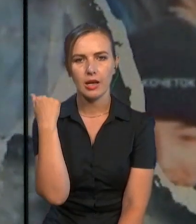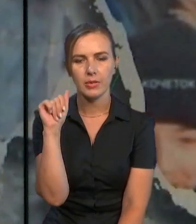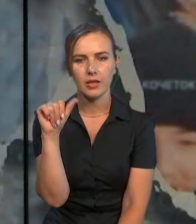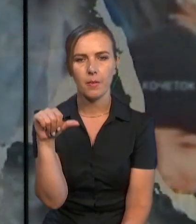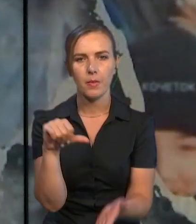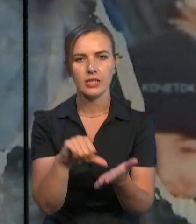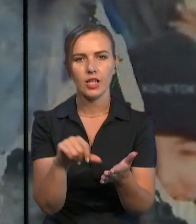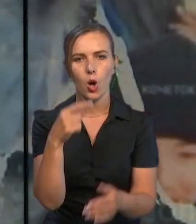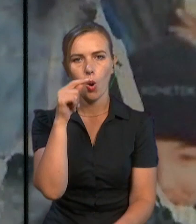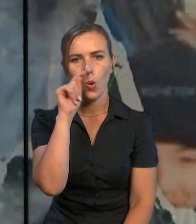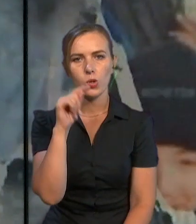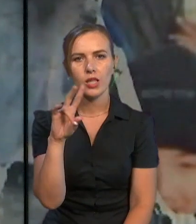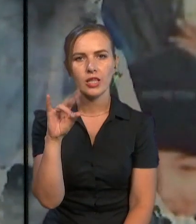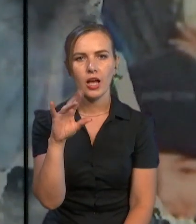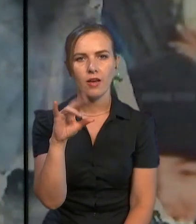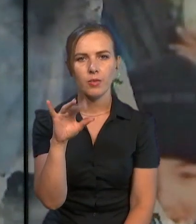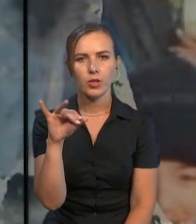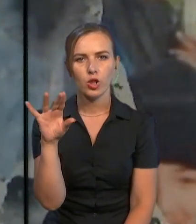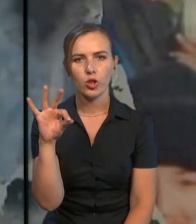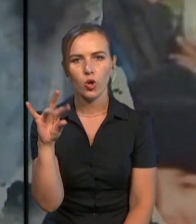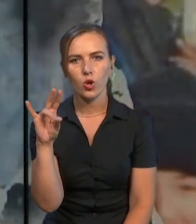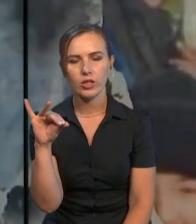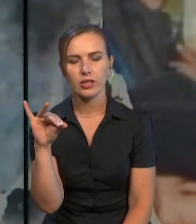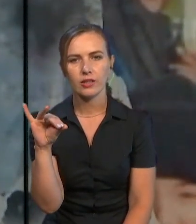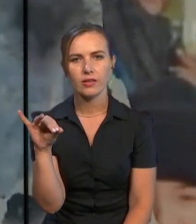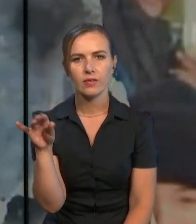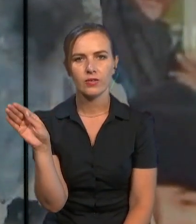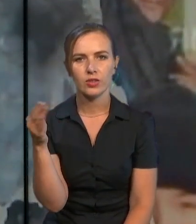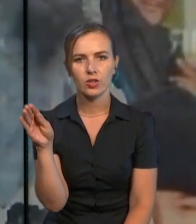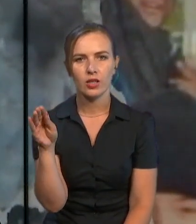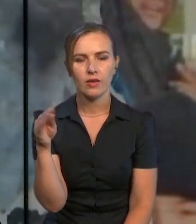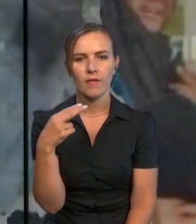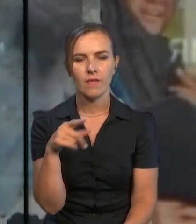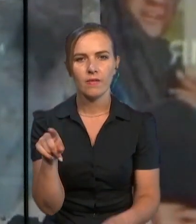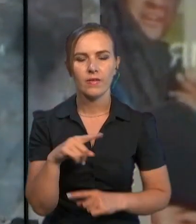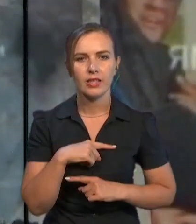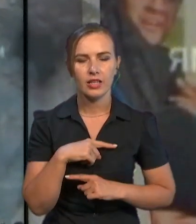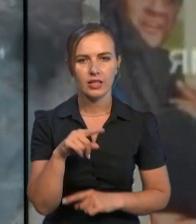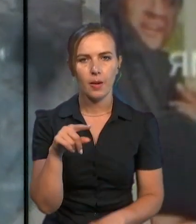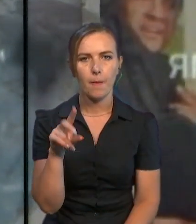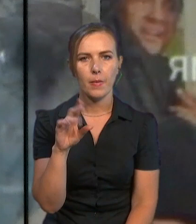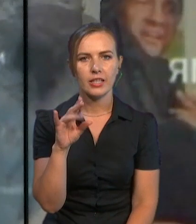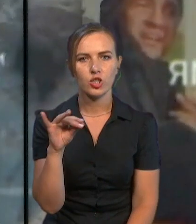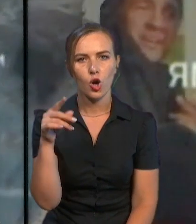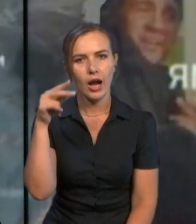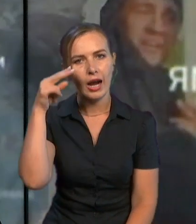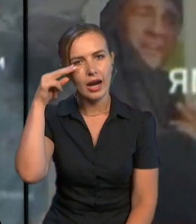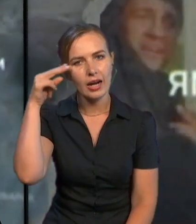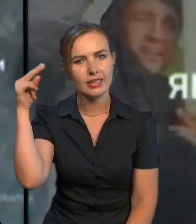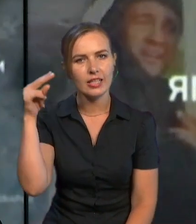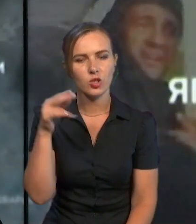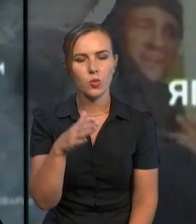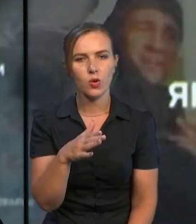представниці України на Вімблдоні. У фіналі тенісистка завдала поразки бельгійсько-китайському тандему